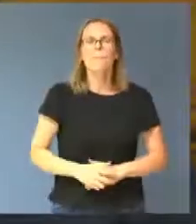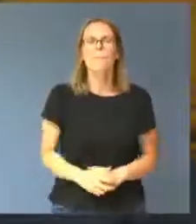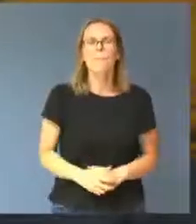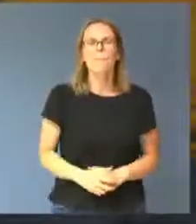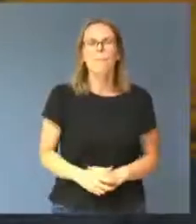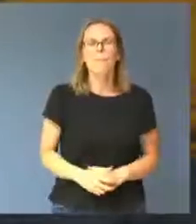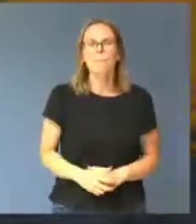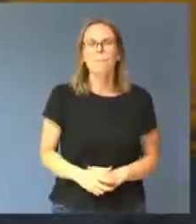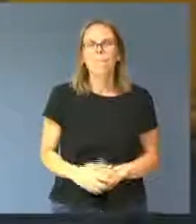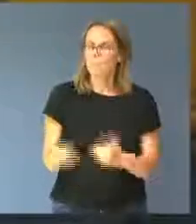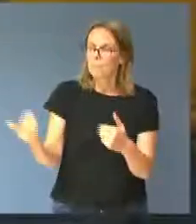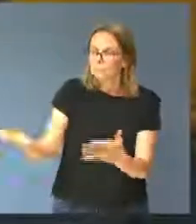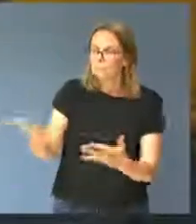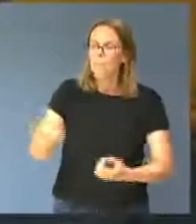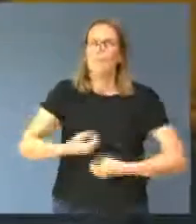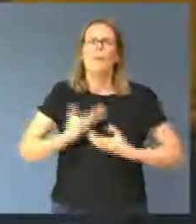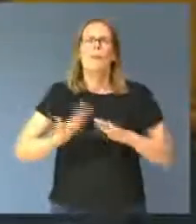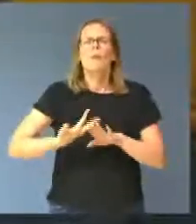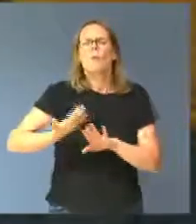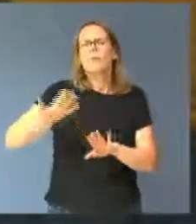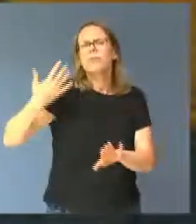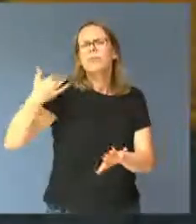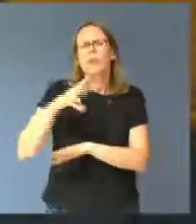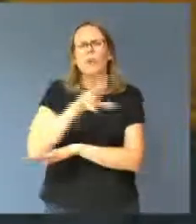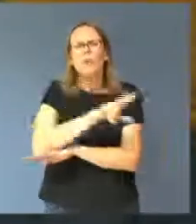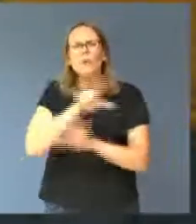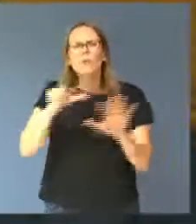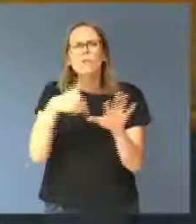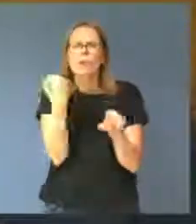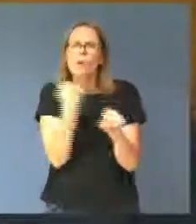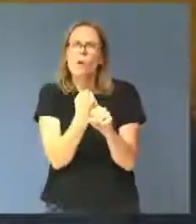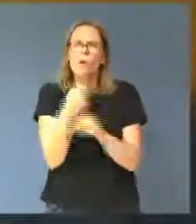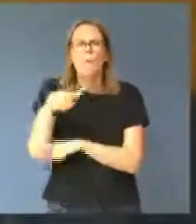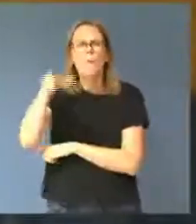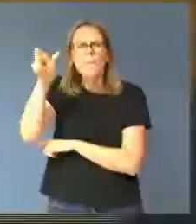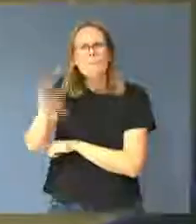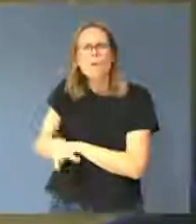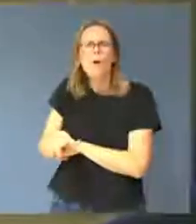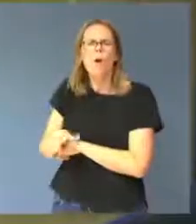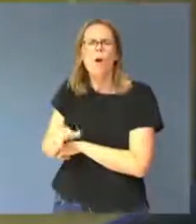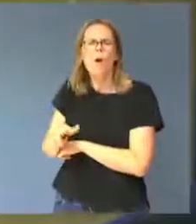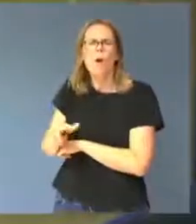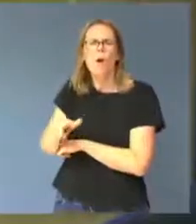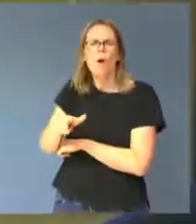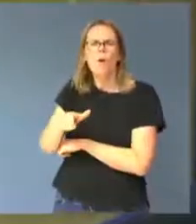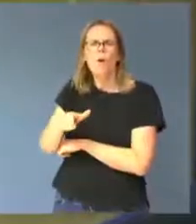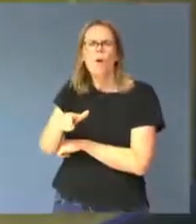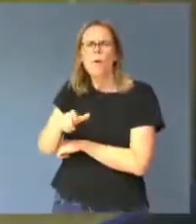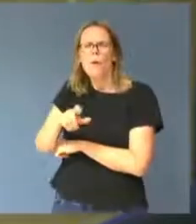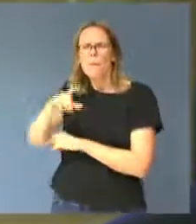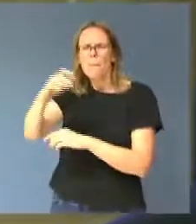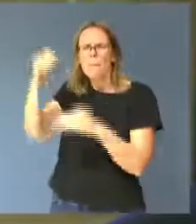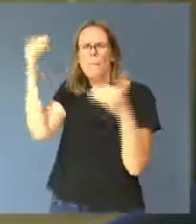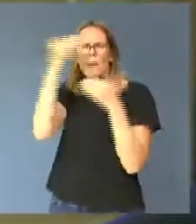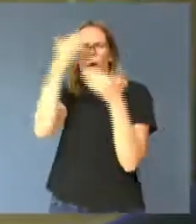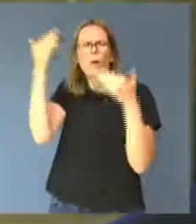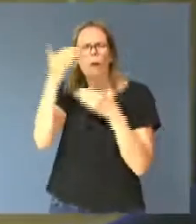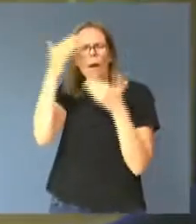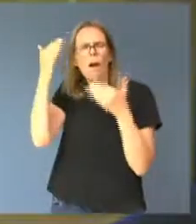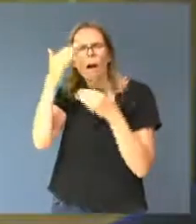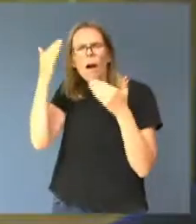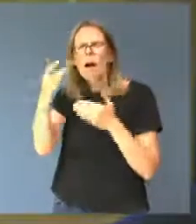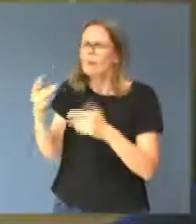Monsieur le maire, il y a 35 ans, un camarade commandant marocain en formation comme moi à l'école militaire s'étonnait lors d'un repas chez moi d'une